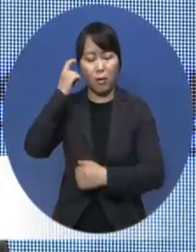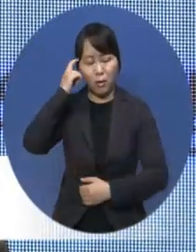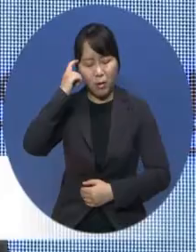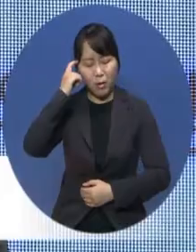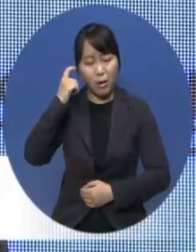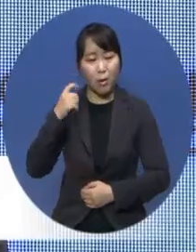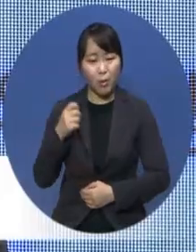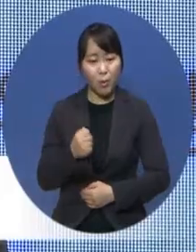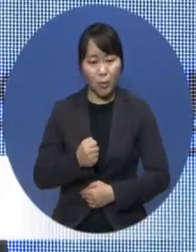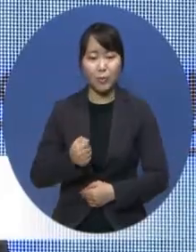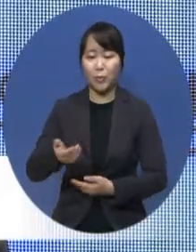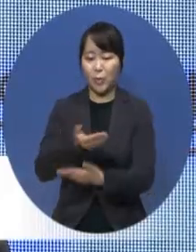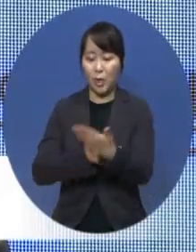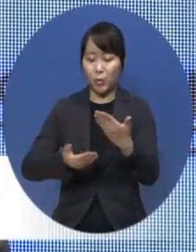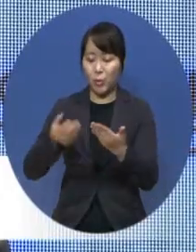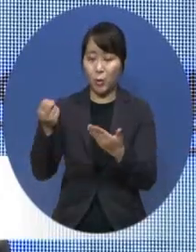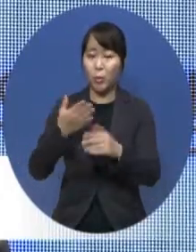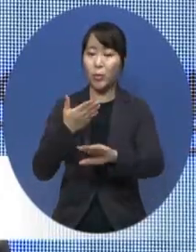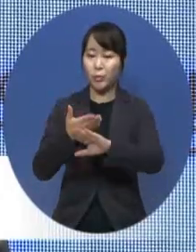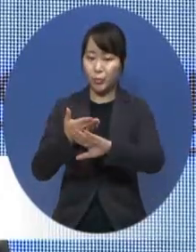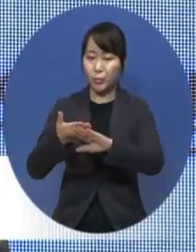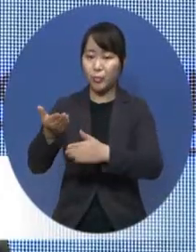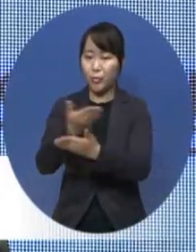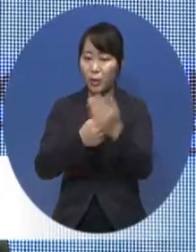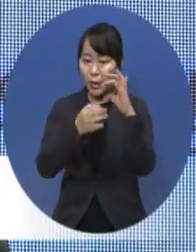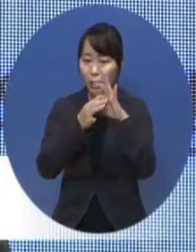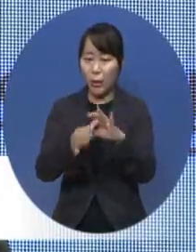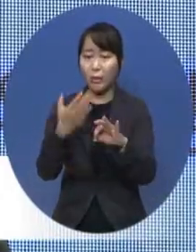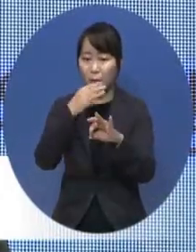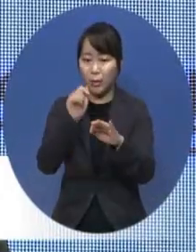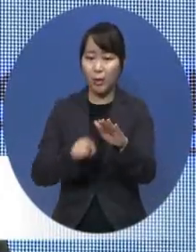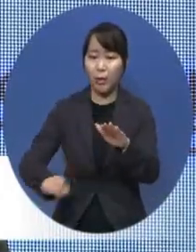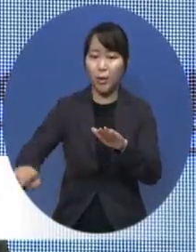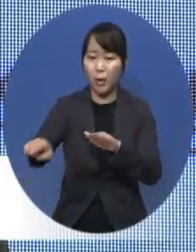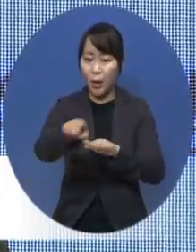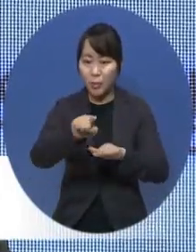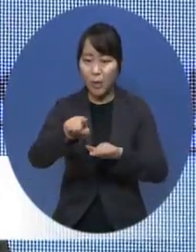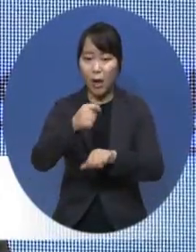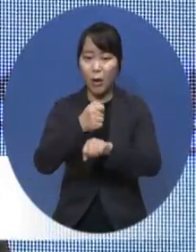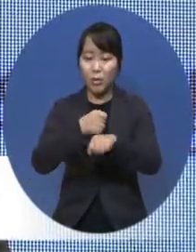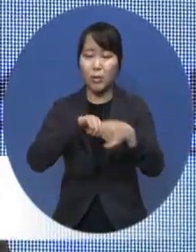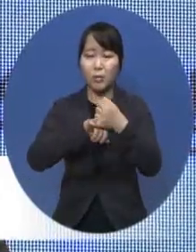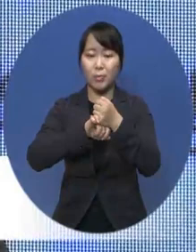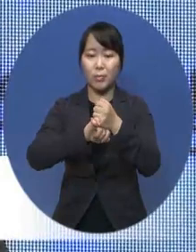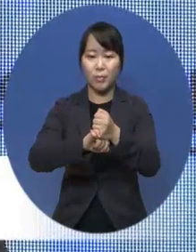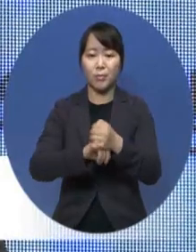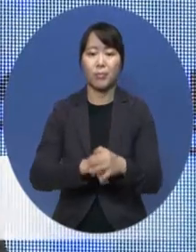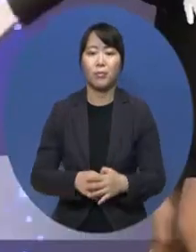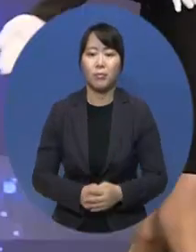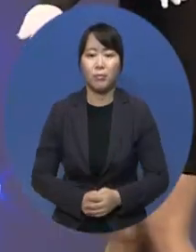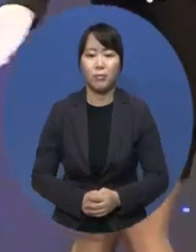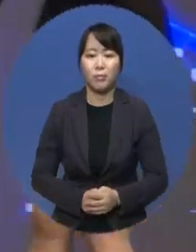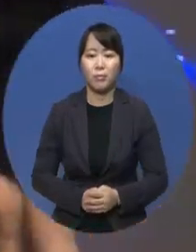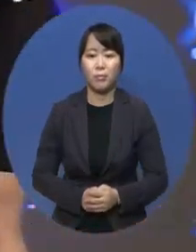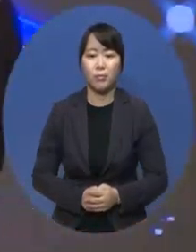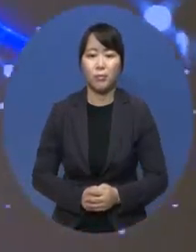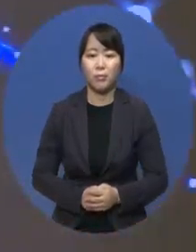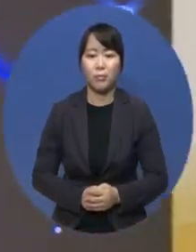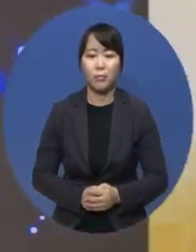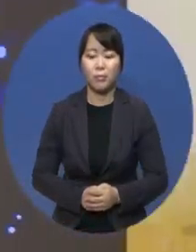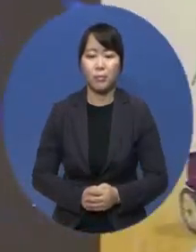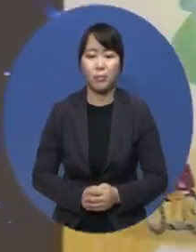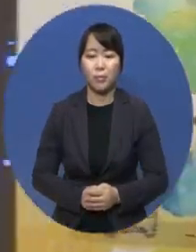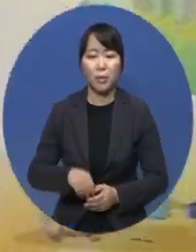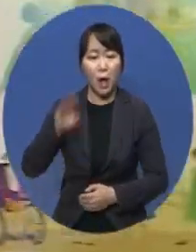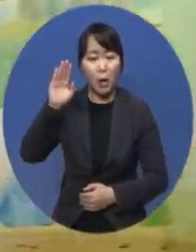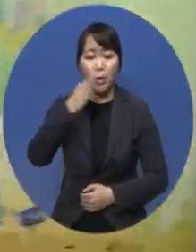되새기며 나눔이 또 다른 나눔으로 이어질 수 있도록 앞장설 것을 약속드립니다.